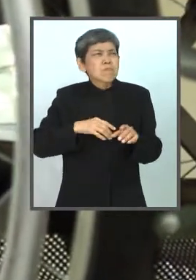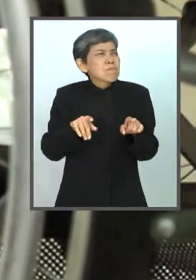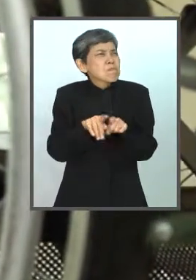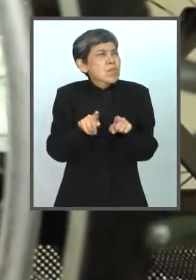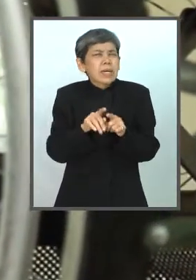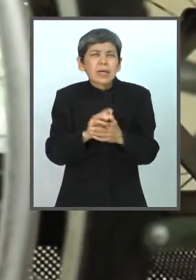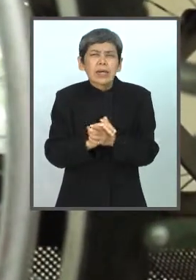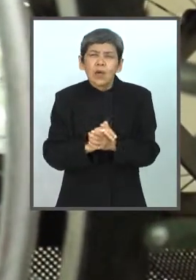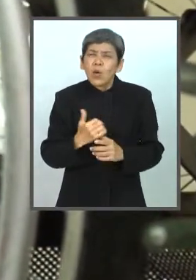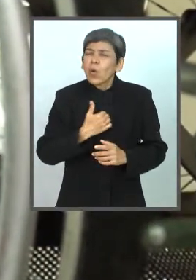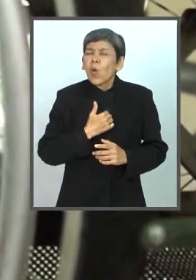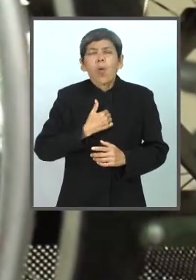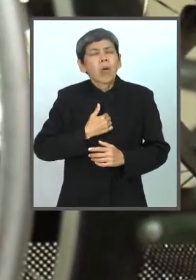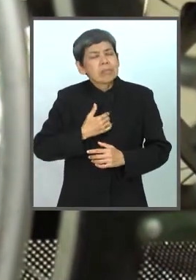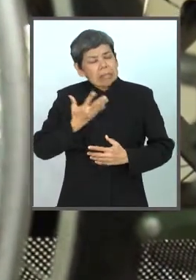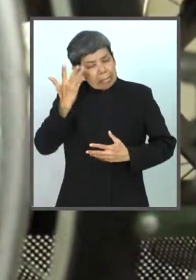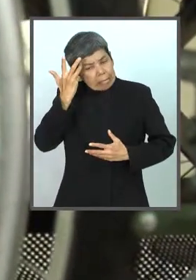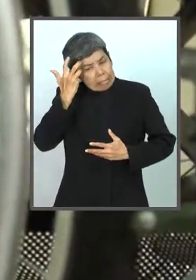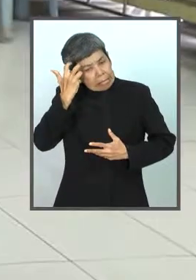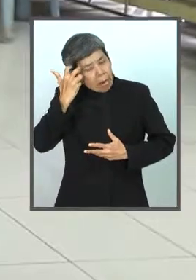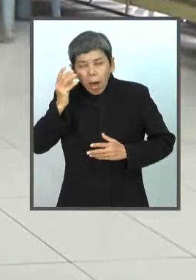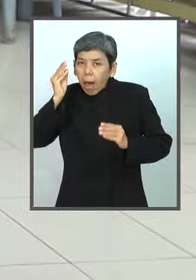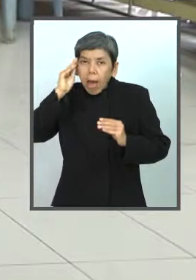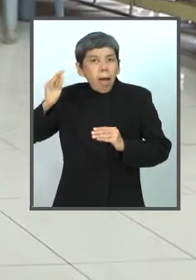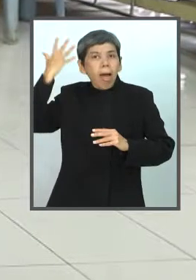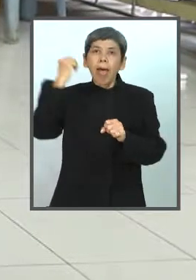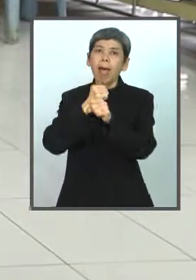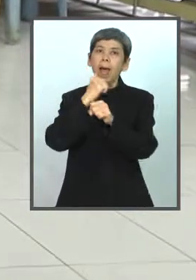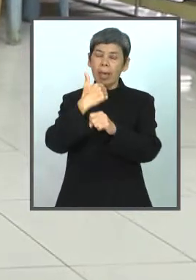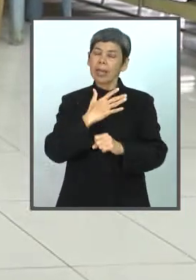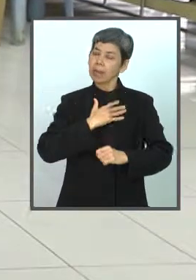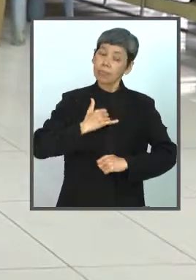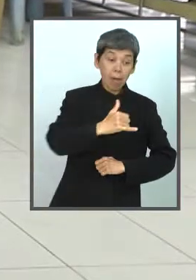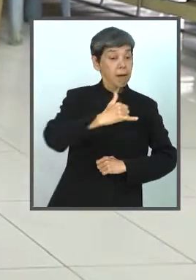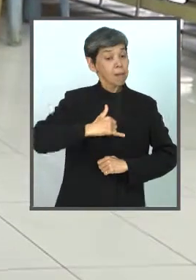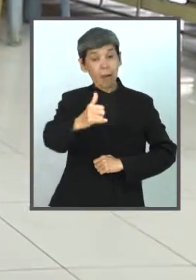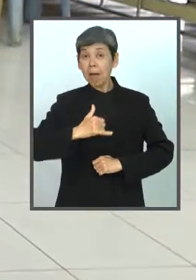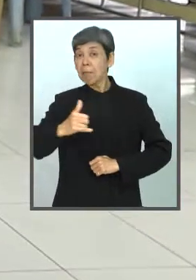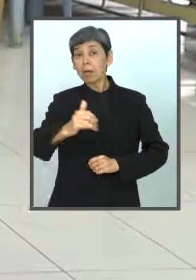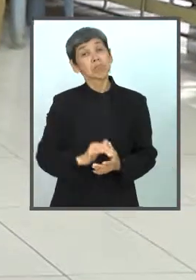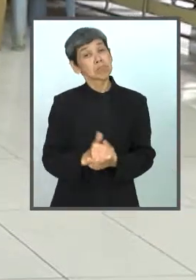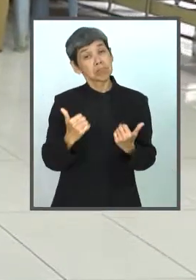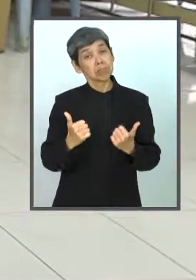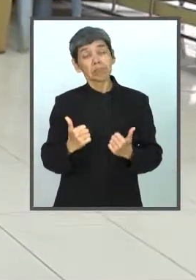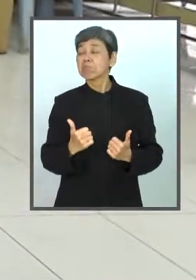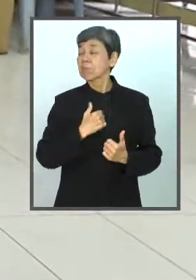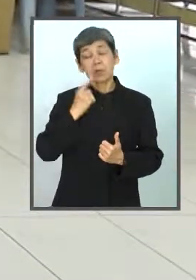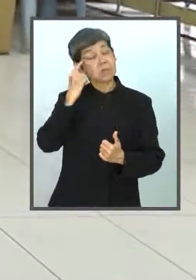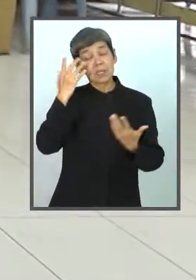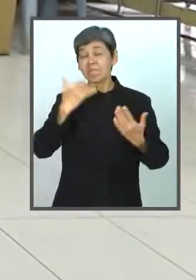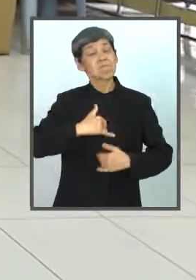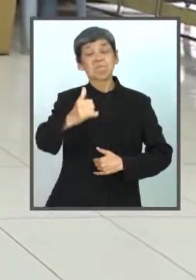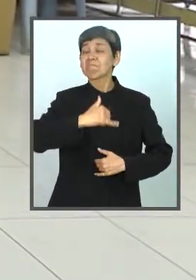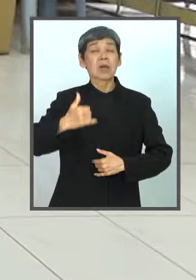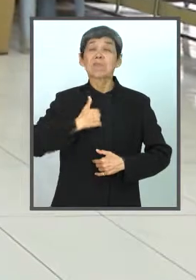เหมือนยกเขาออกไปจากอกยิ่งไปไหนได้ด้วยตัวเองเนี่ย ครับ ยิ่งไม่คิดอะไรแล้วเ